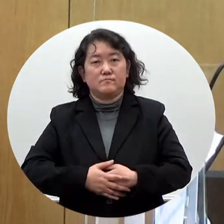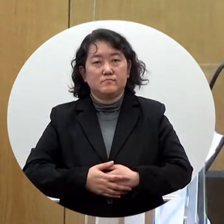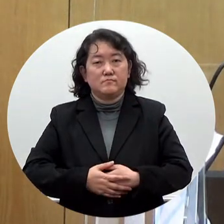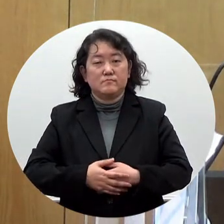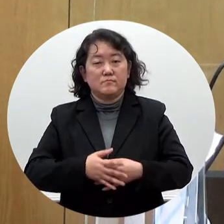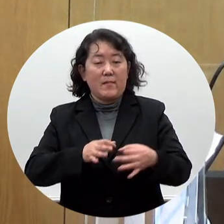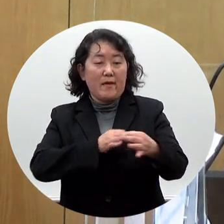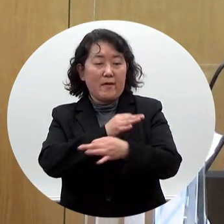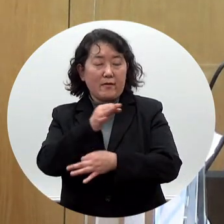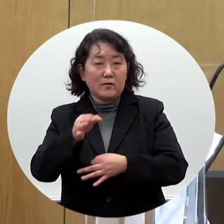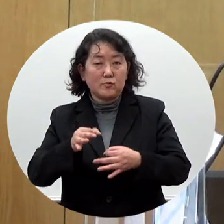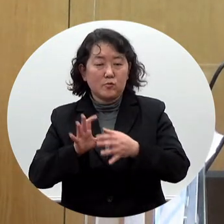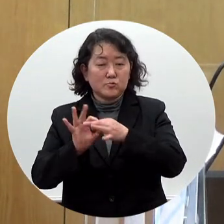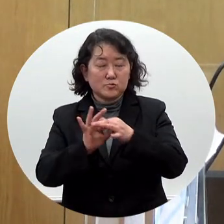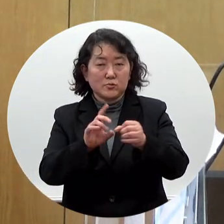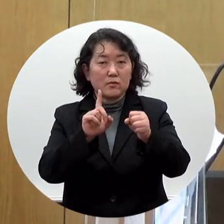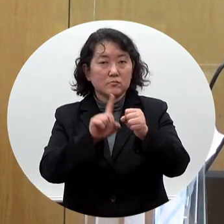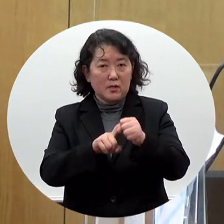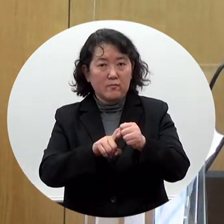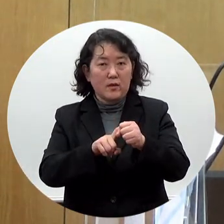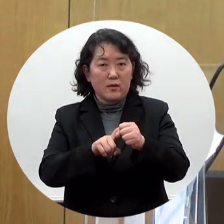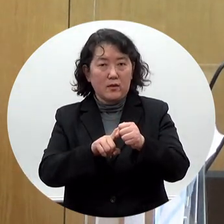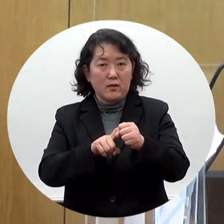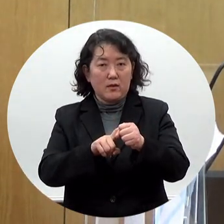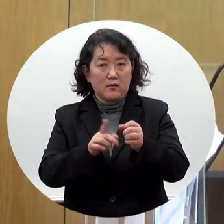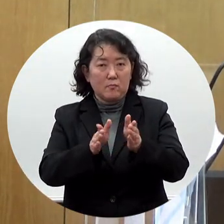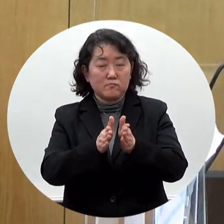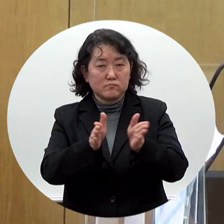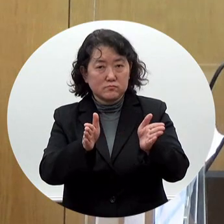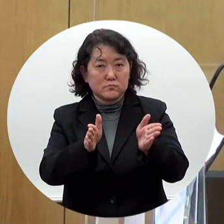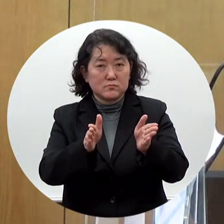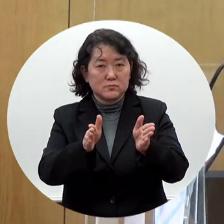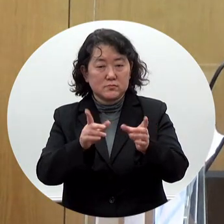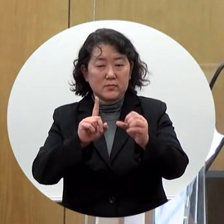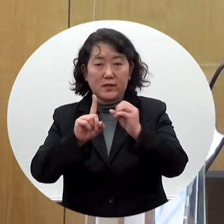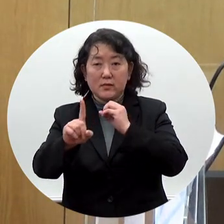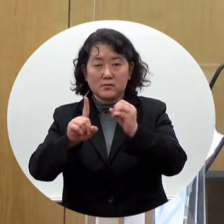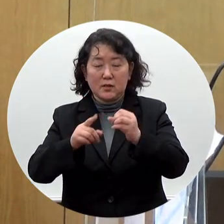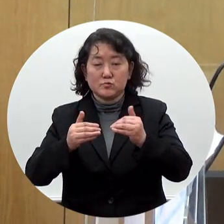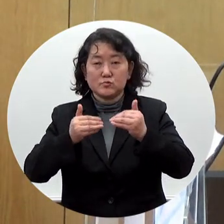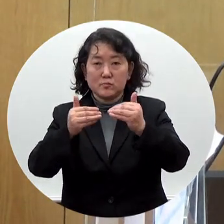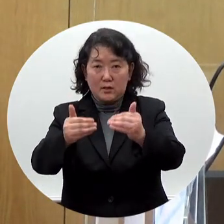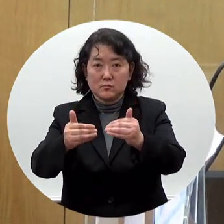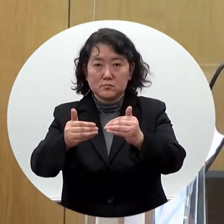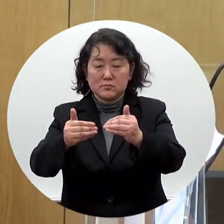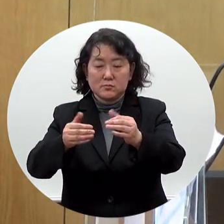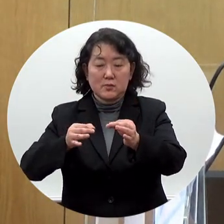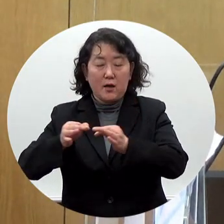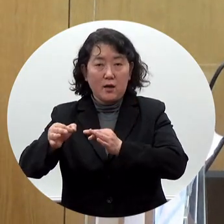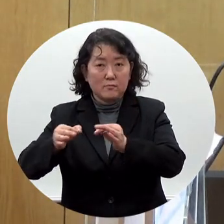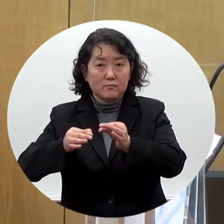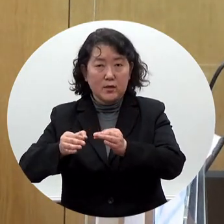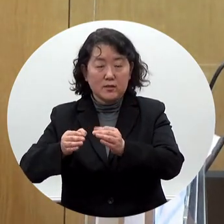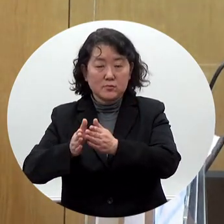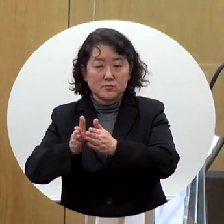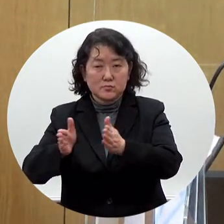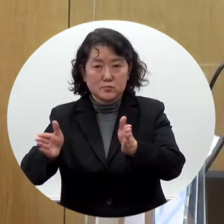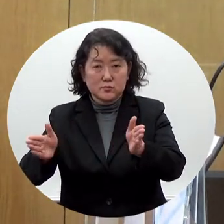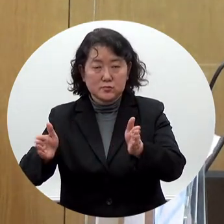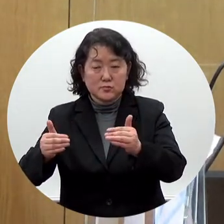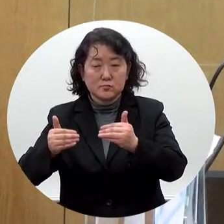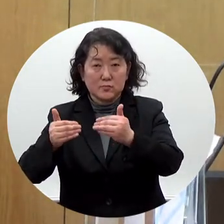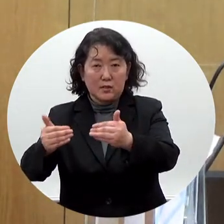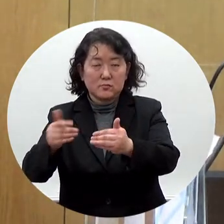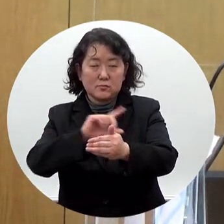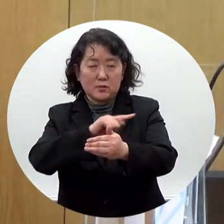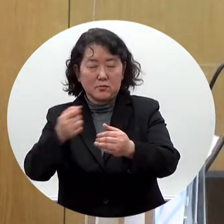営業継続のための業態転換、デジタル化の促進、販売促進など、これまでになか